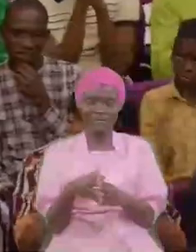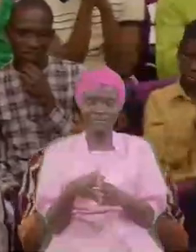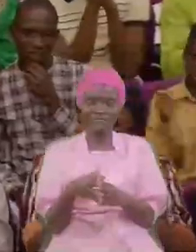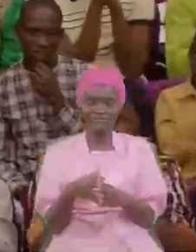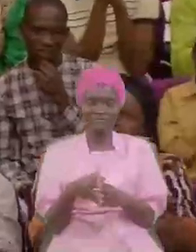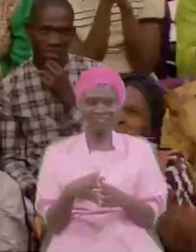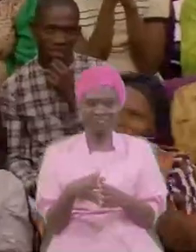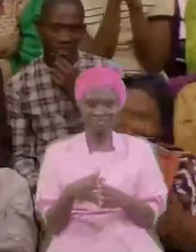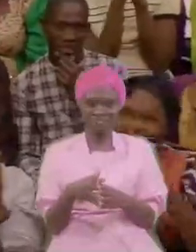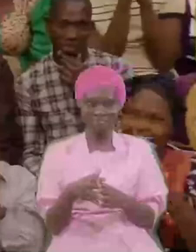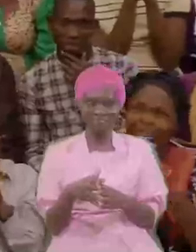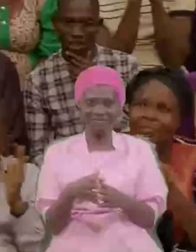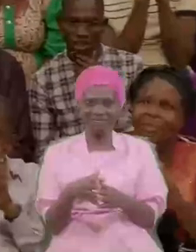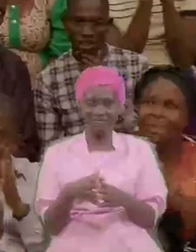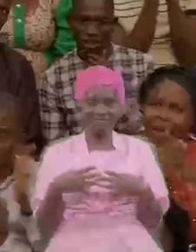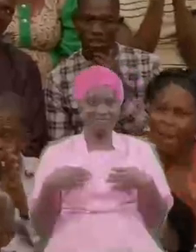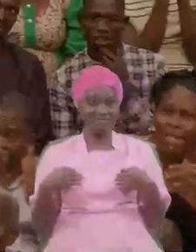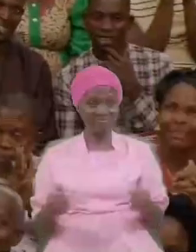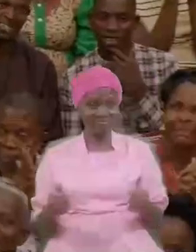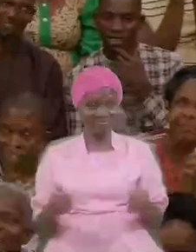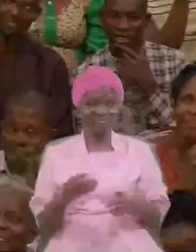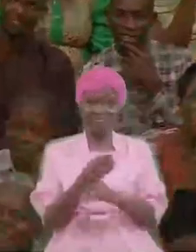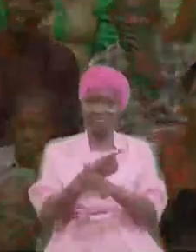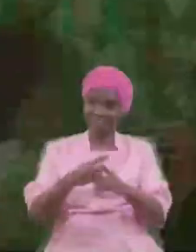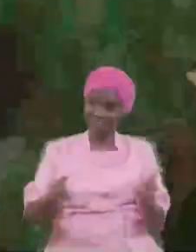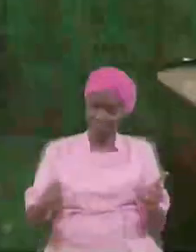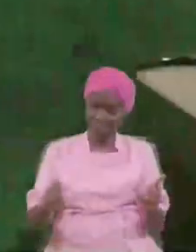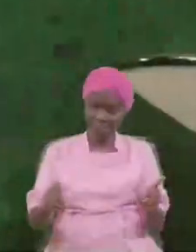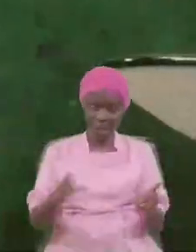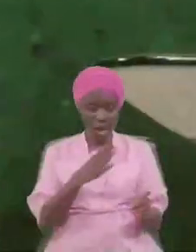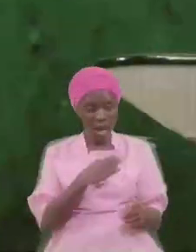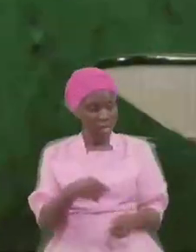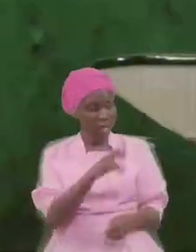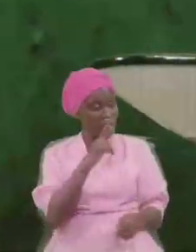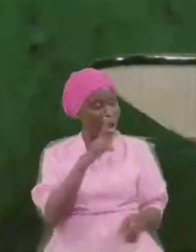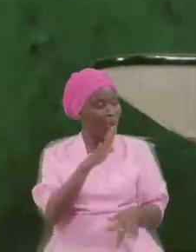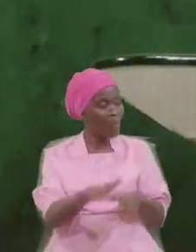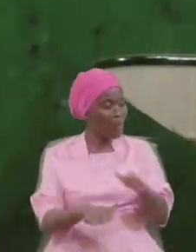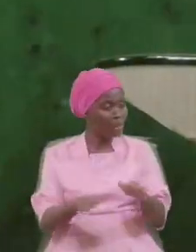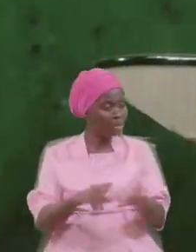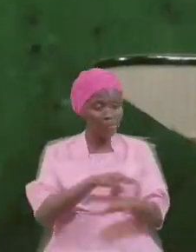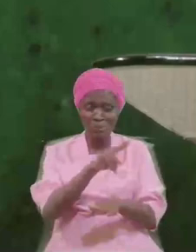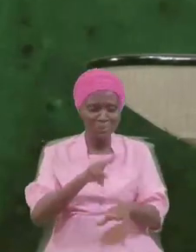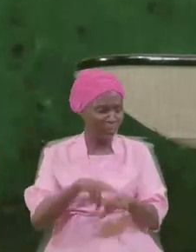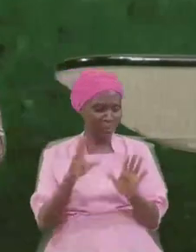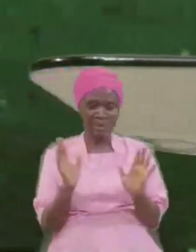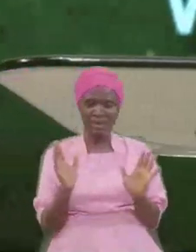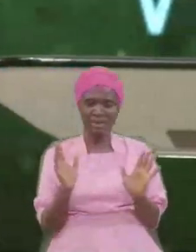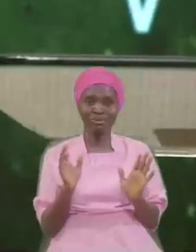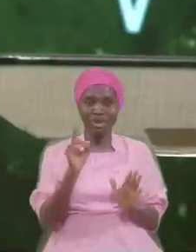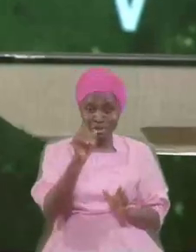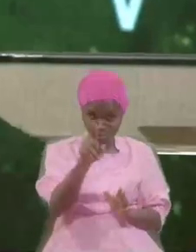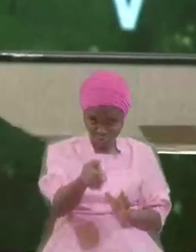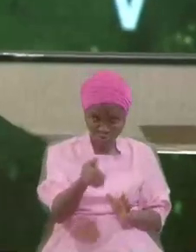Guéri. Parfaitement délivré. Et il marchait normalement. Vous